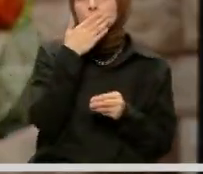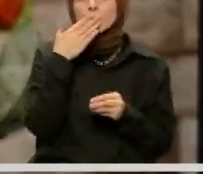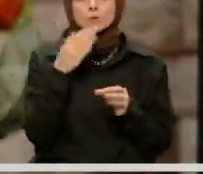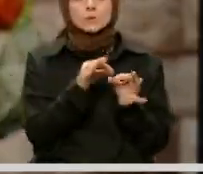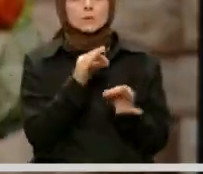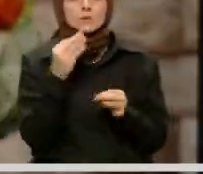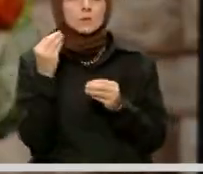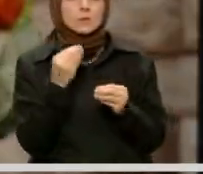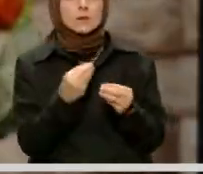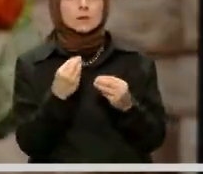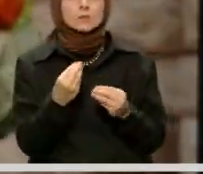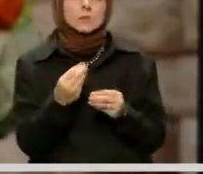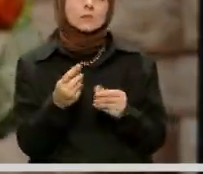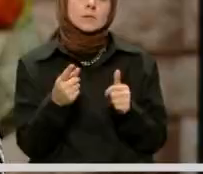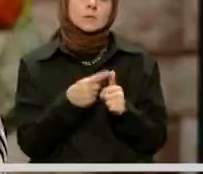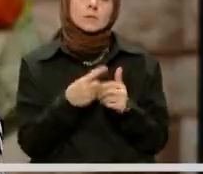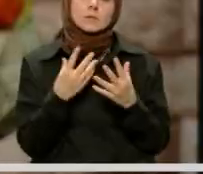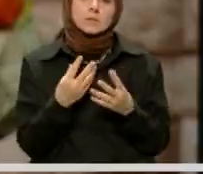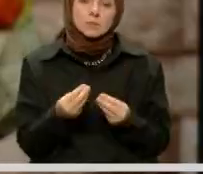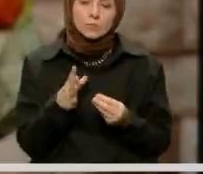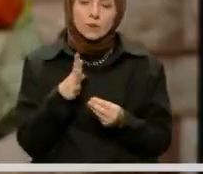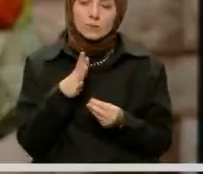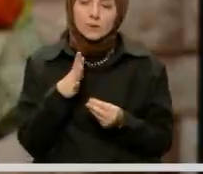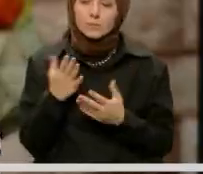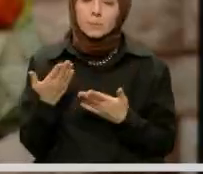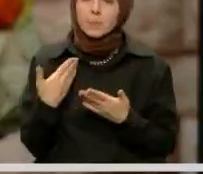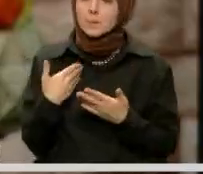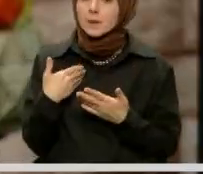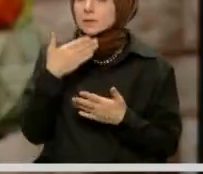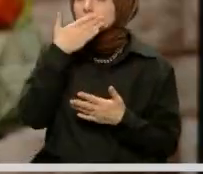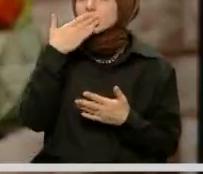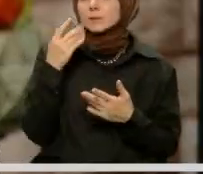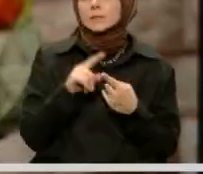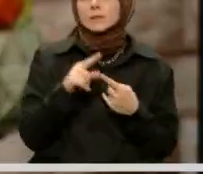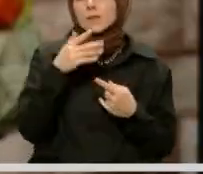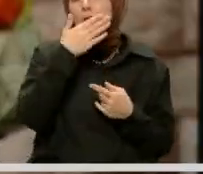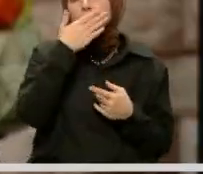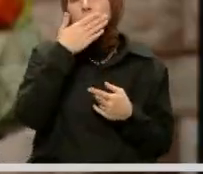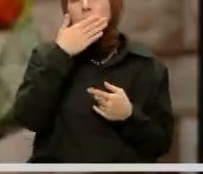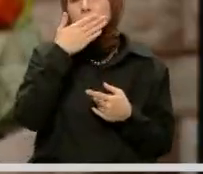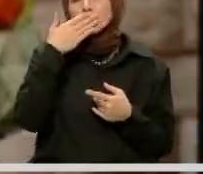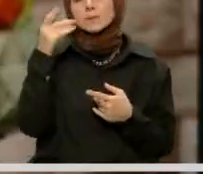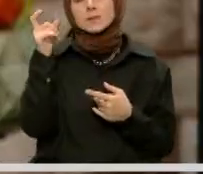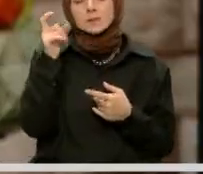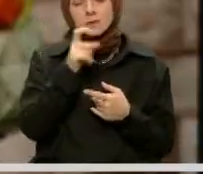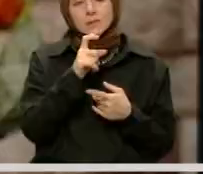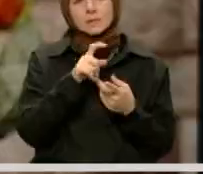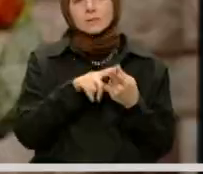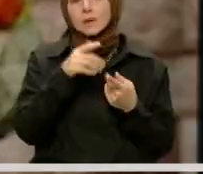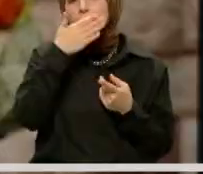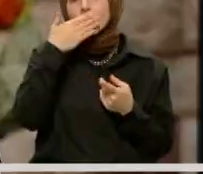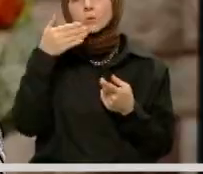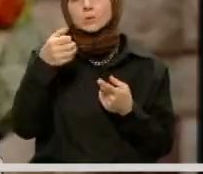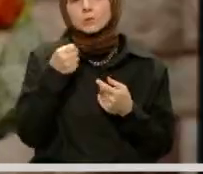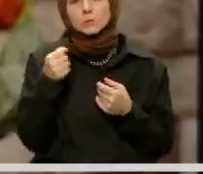olduğu o güzelliklerden bir tanesidir. Bence Ramazan'ın ve orucun en önemli, en güzel yanlarından bir tanesi